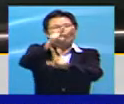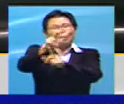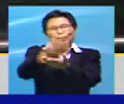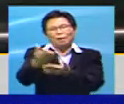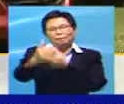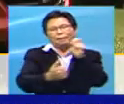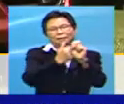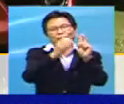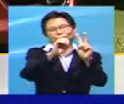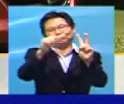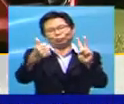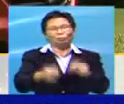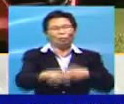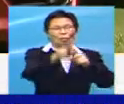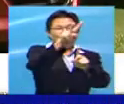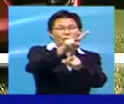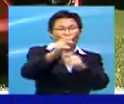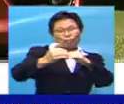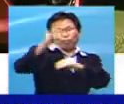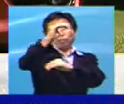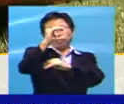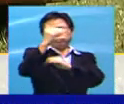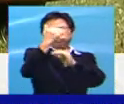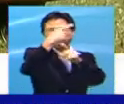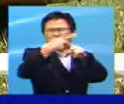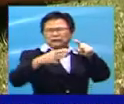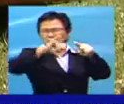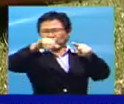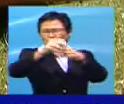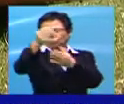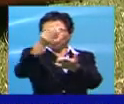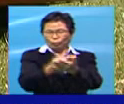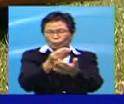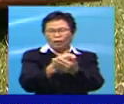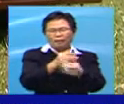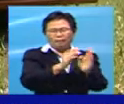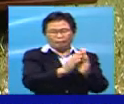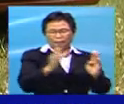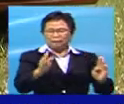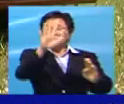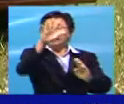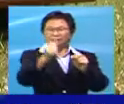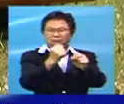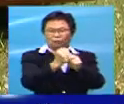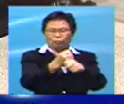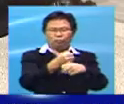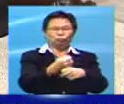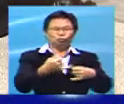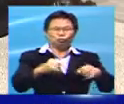pada 2010. Jualan Volvo melebihi paras setengah juta dalam tempoh 5 tahun.